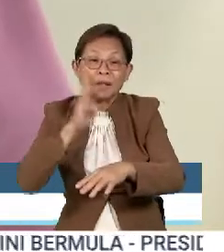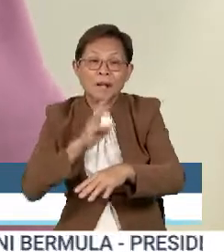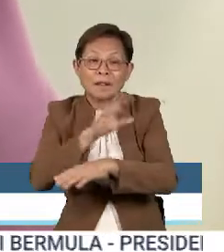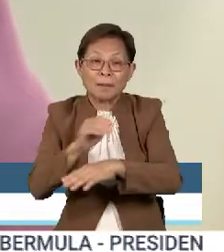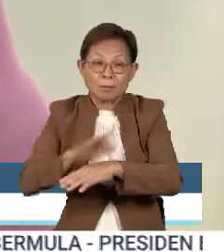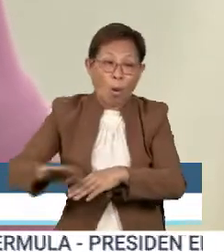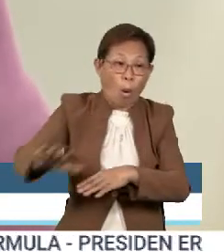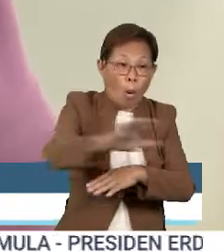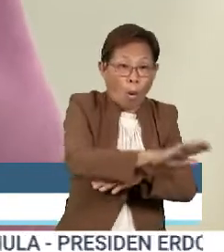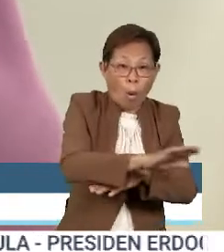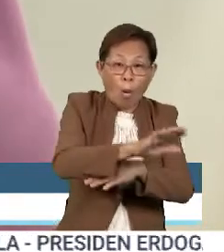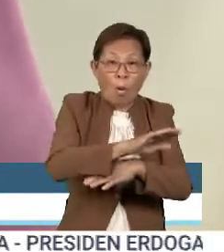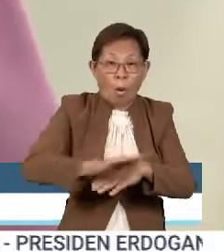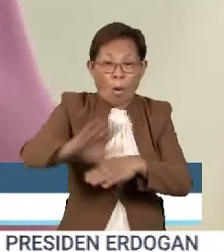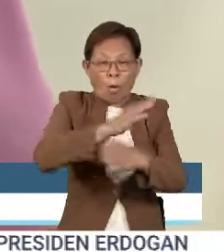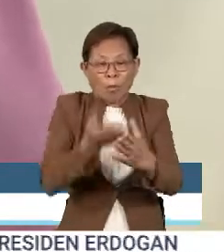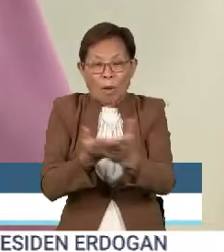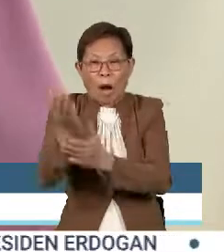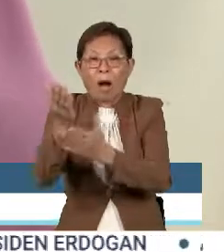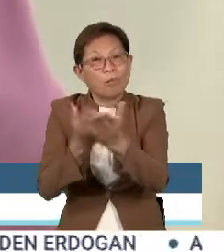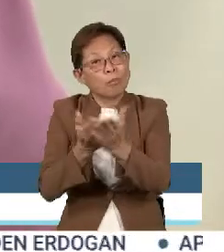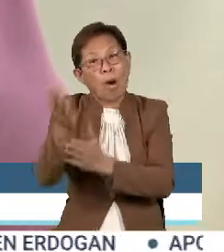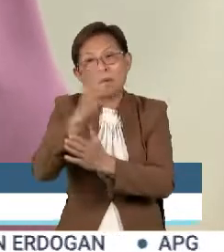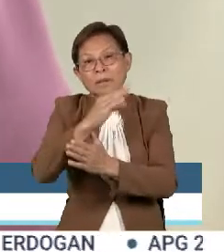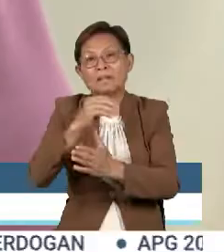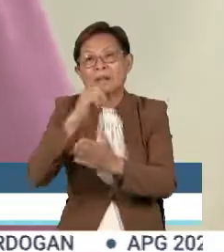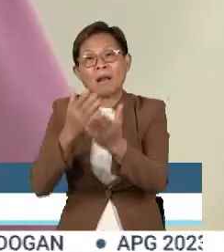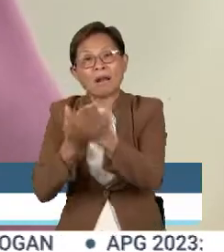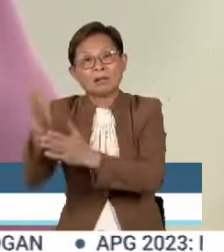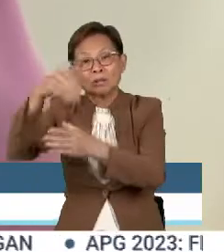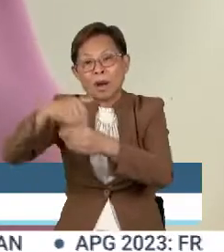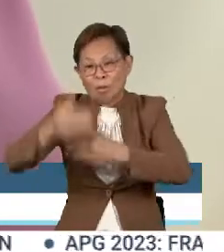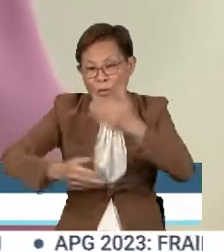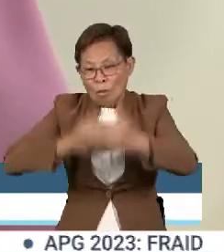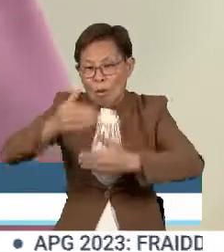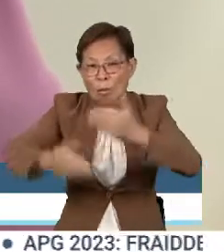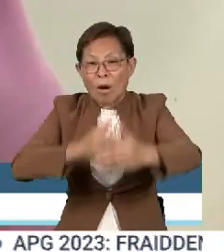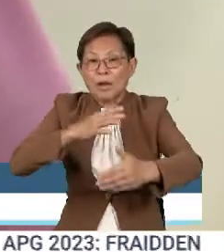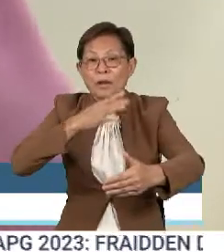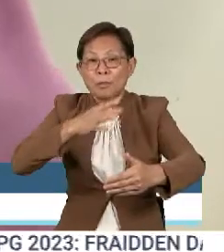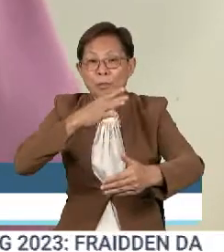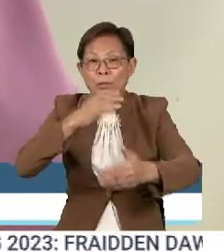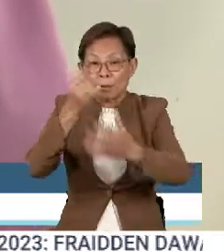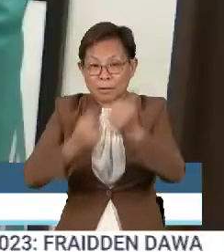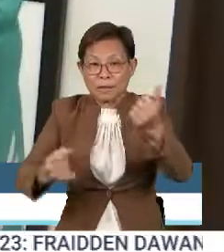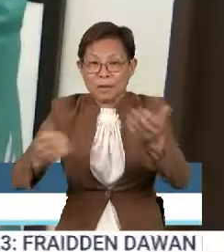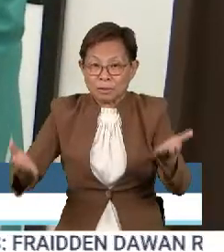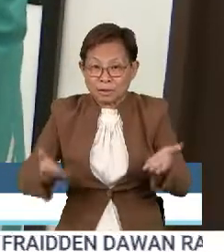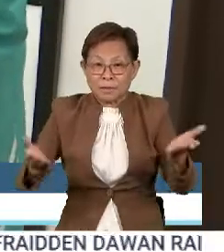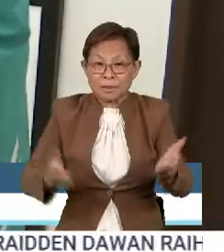mereka inilah yang terlibat secara langsung dan tidak langsung dalam proses ibu-ibu yang bersalin di sini.